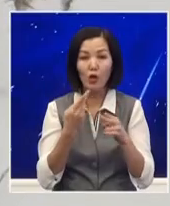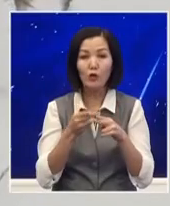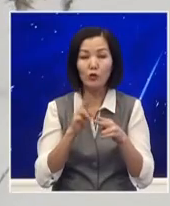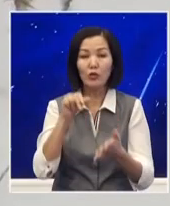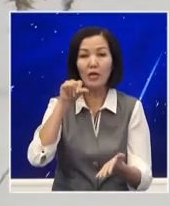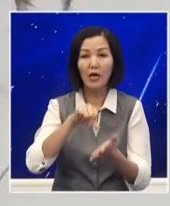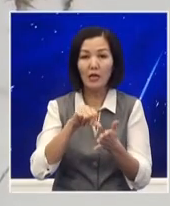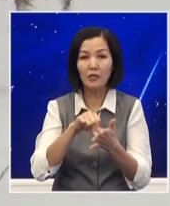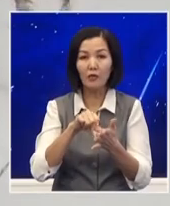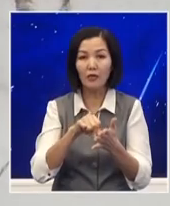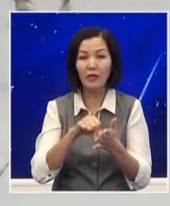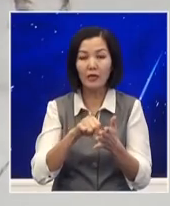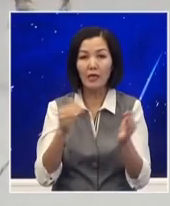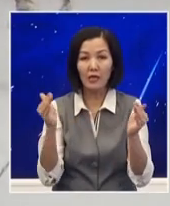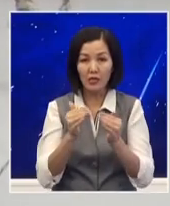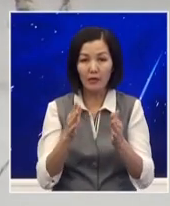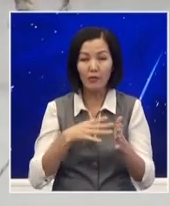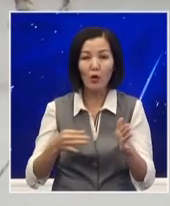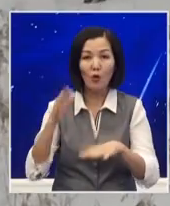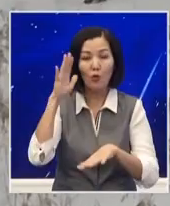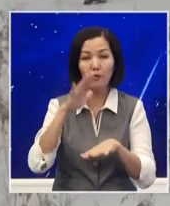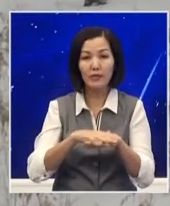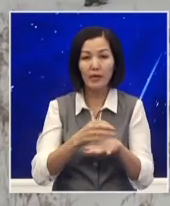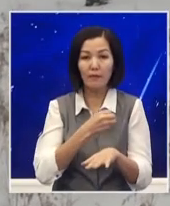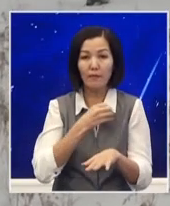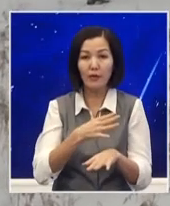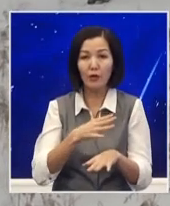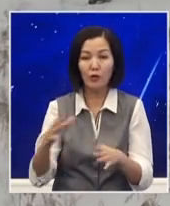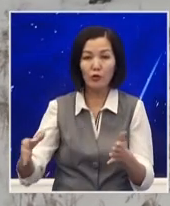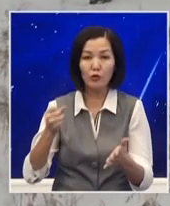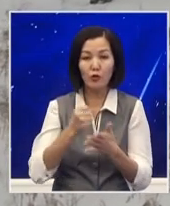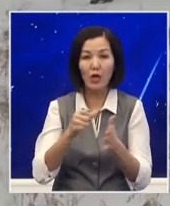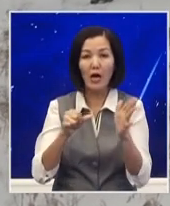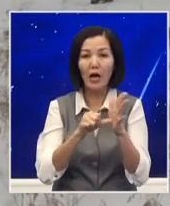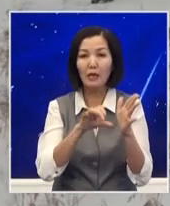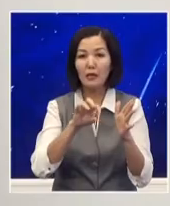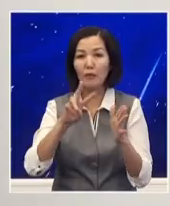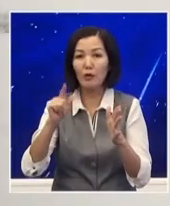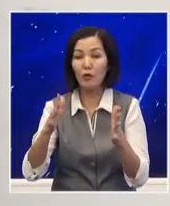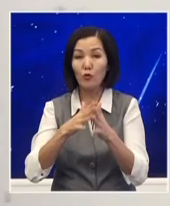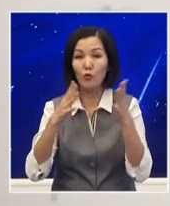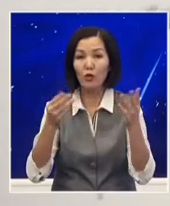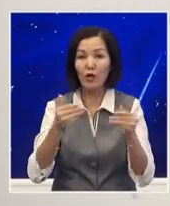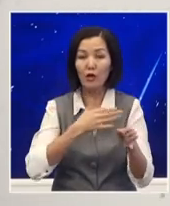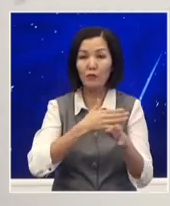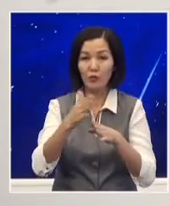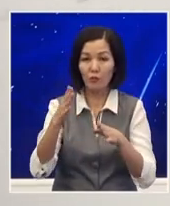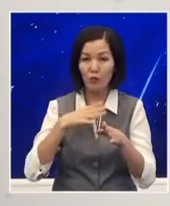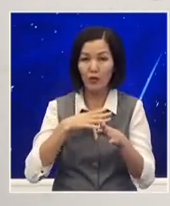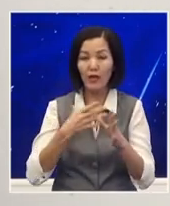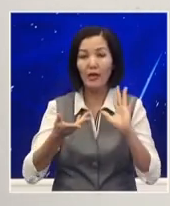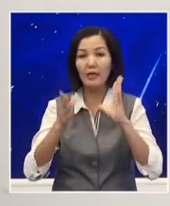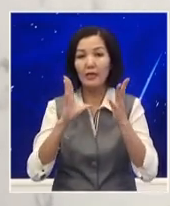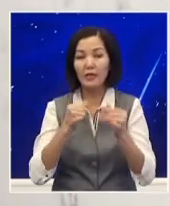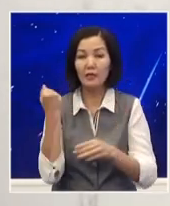қатысушыларды барынша ықшамдадық. Облыс әкімі мырзалық танытып, жүлде қорын 6 миллион теңгедей қомақты қаржымен қамтыды.